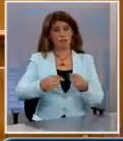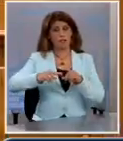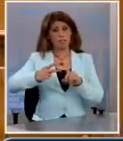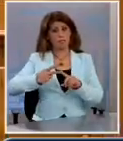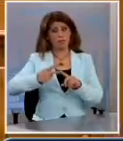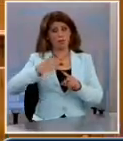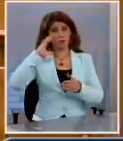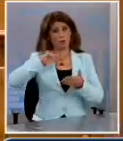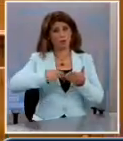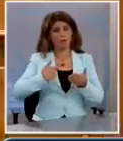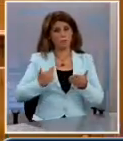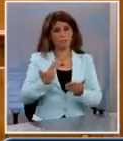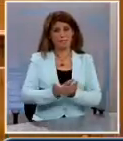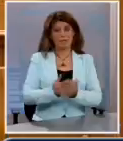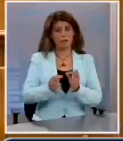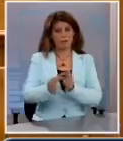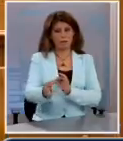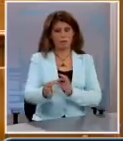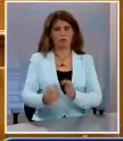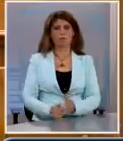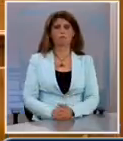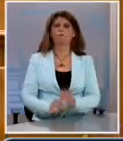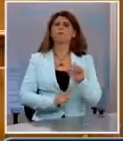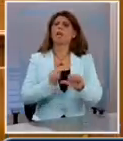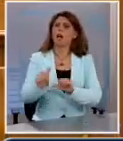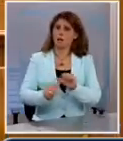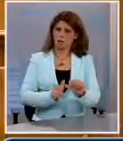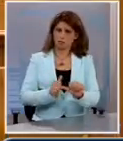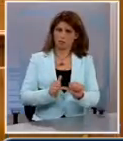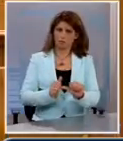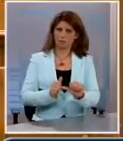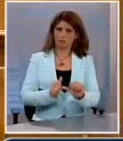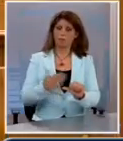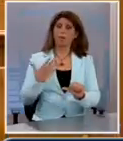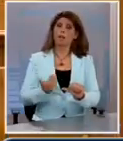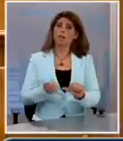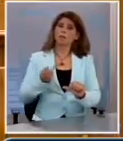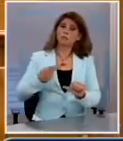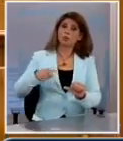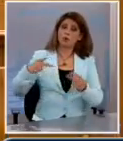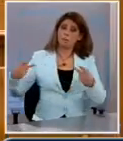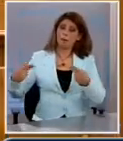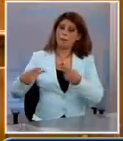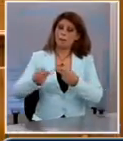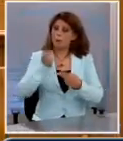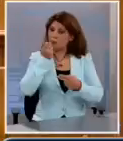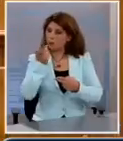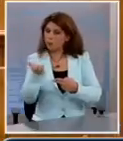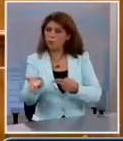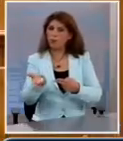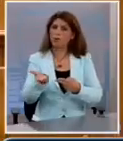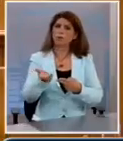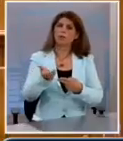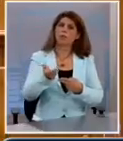μνημόνιο, το οποίο εμείς κληθήκαμε να εφαρμόσουμε, άλλαξε το μείγμα πολιτικής. Είχαμε πολύ περισσότερες περικοπές δαπανών και λιγότερες